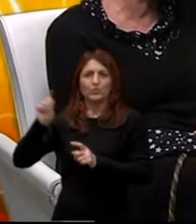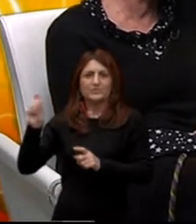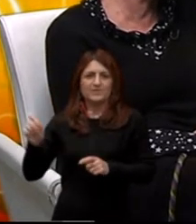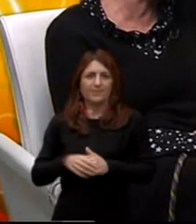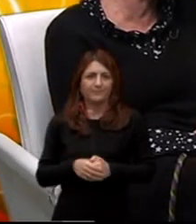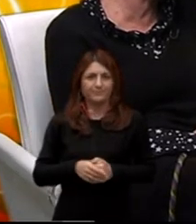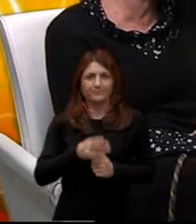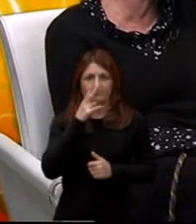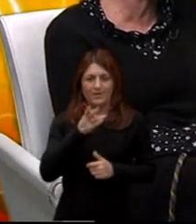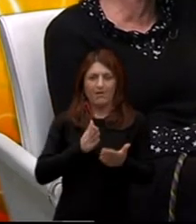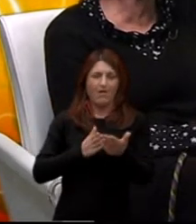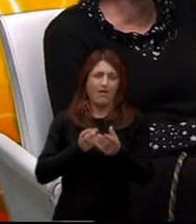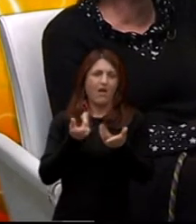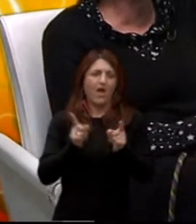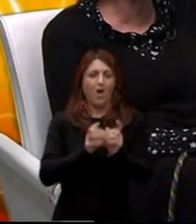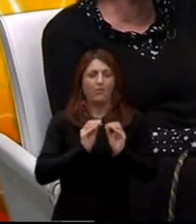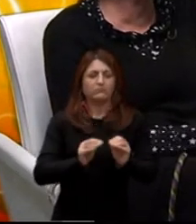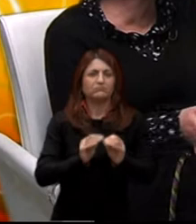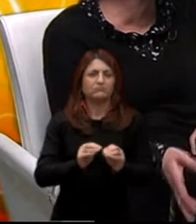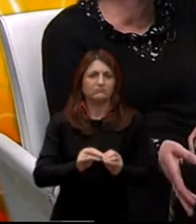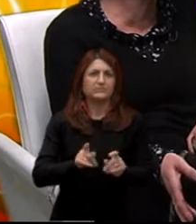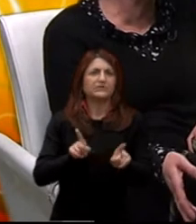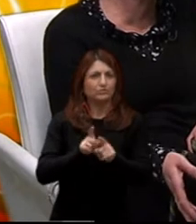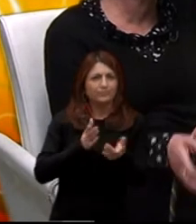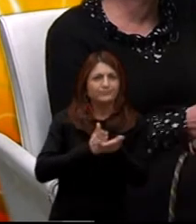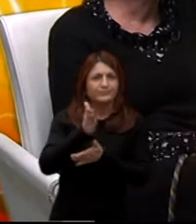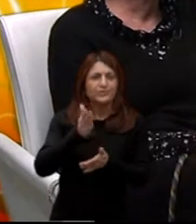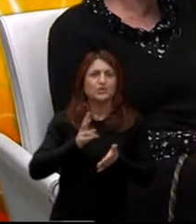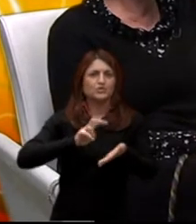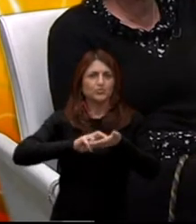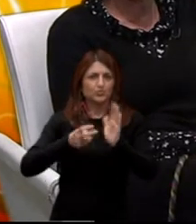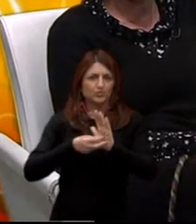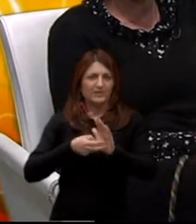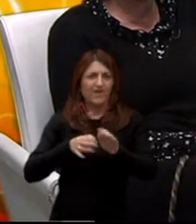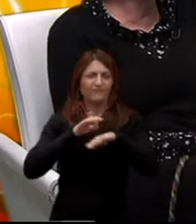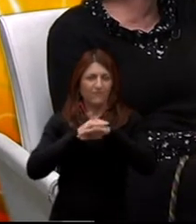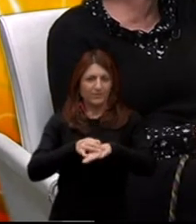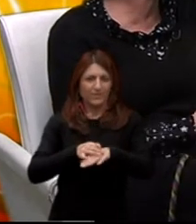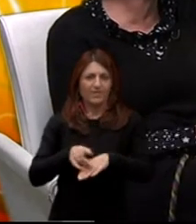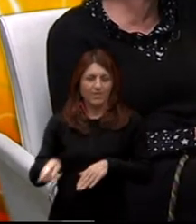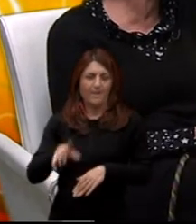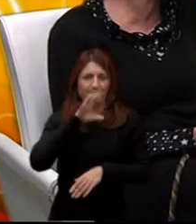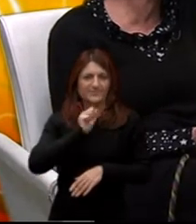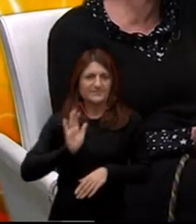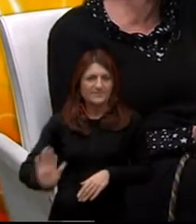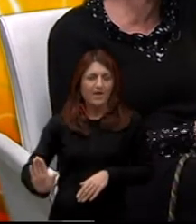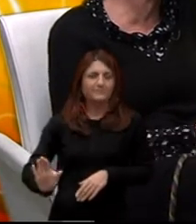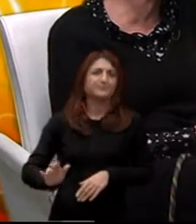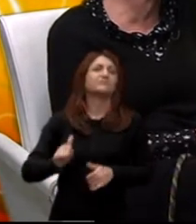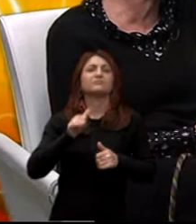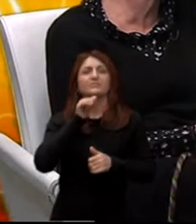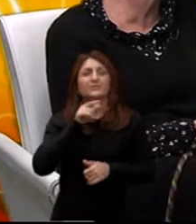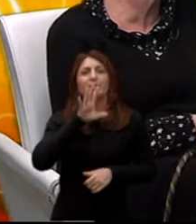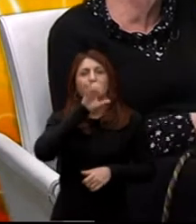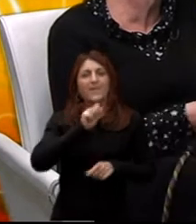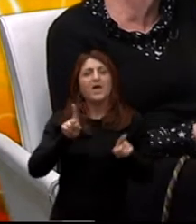stručni suradnik, u tom slučaju stručni voditelj tog psa, i prolazi, i dakle, pas koji normalno prolazi